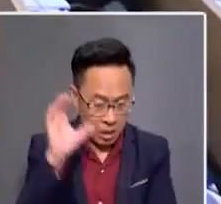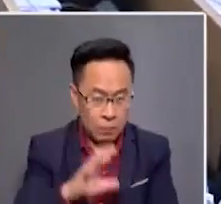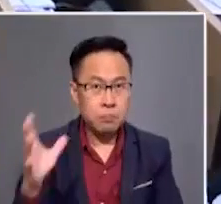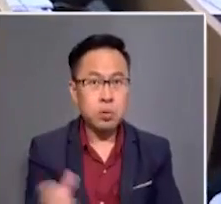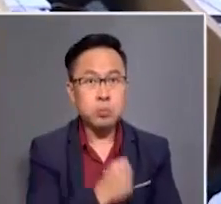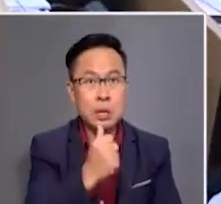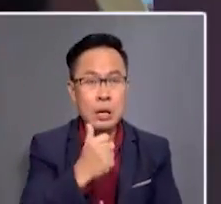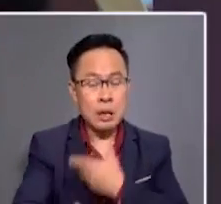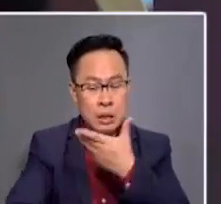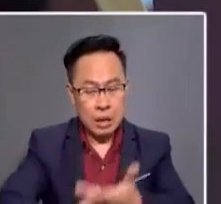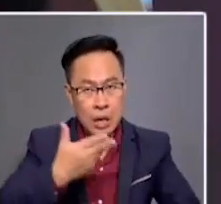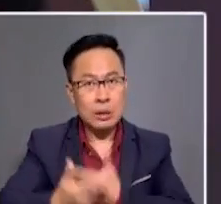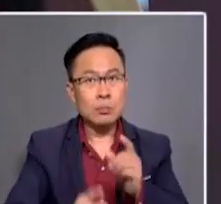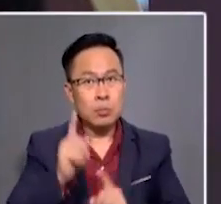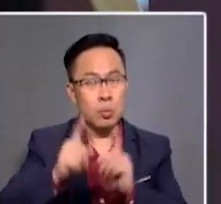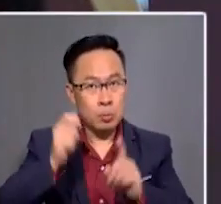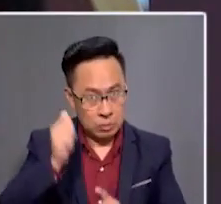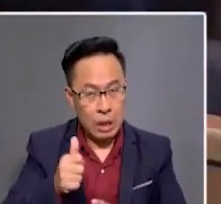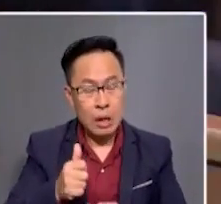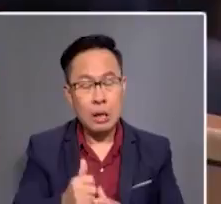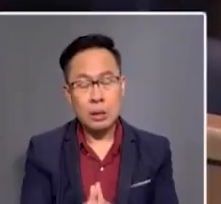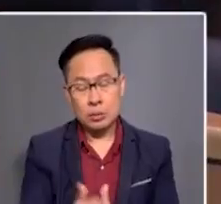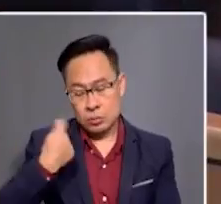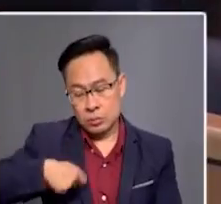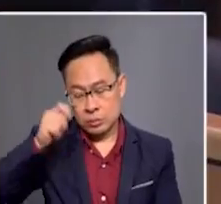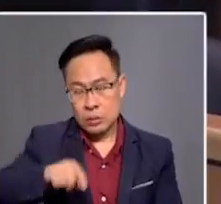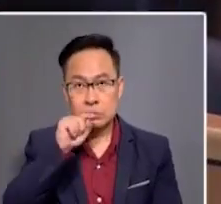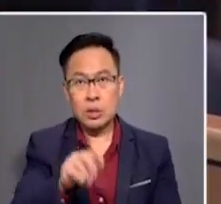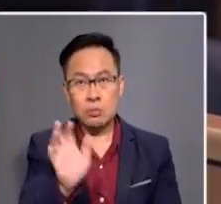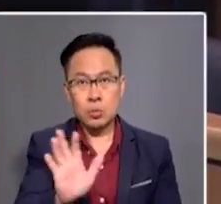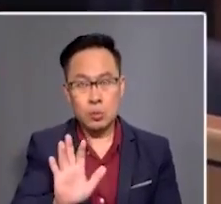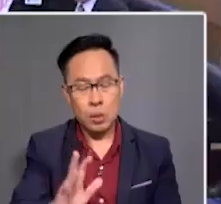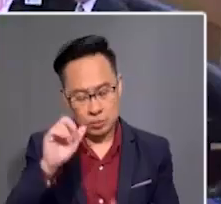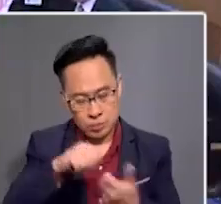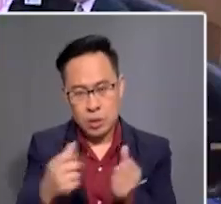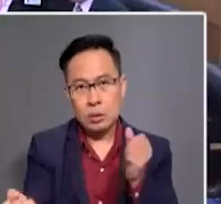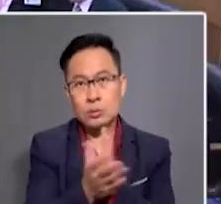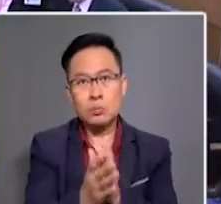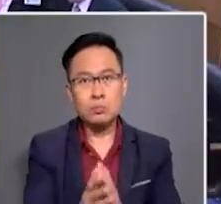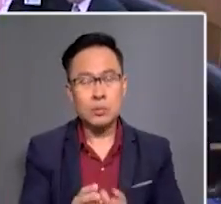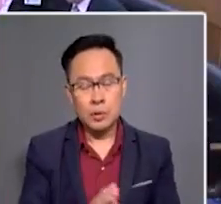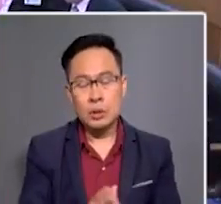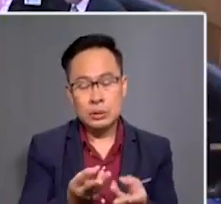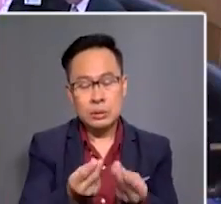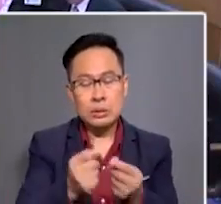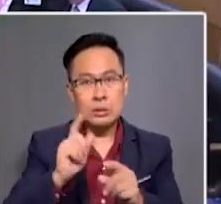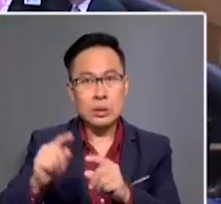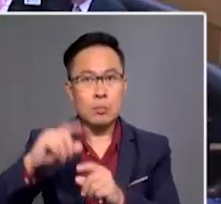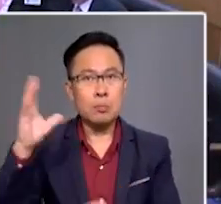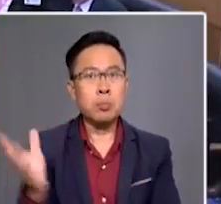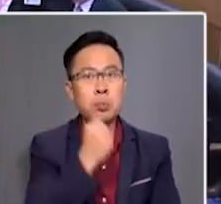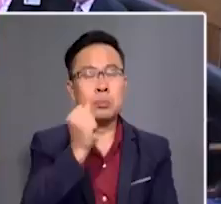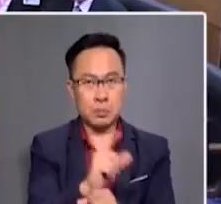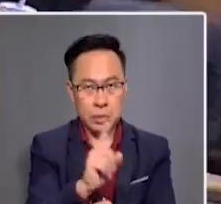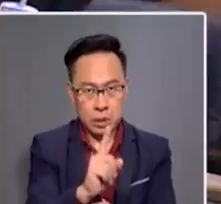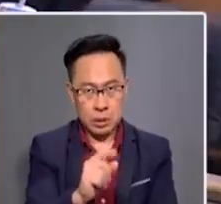ได้โดยไม่ต้องรอคำสั่งศาลจึงอาจทำให้ที่ดินตกเป็นของนายทุนได้ในที่สุดค่ะอย่างไรก็ตามนะคะตัวแทนจากรัฐบาลที่เป็นกรรม